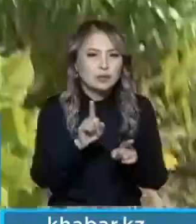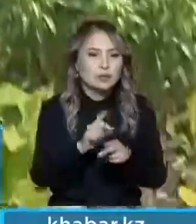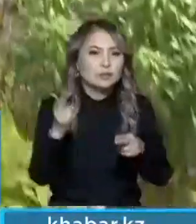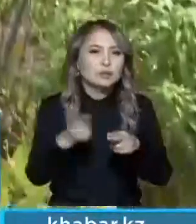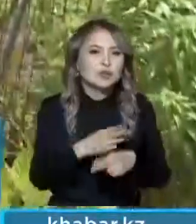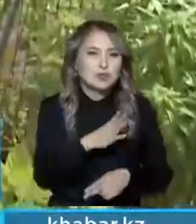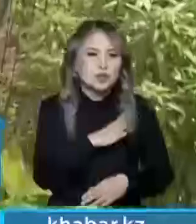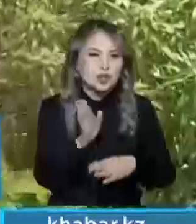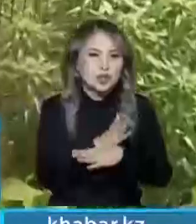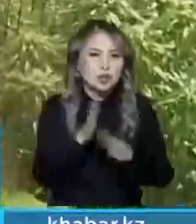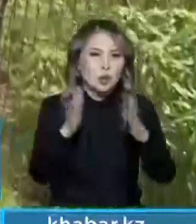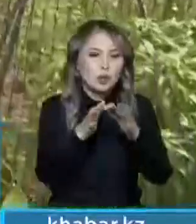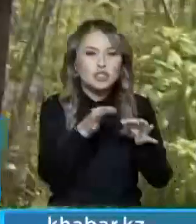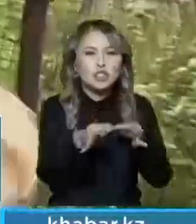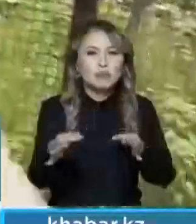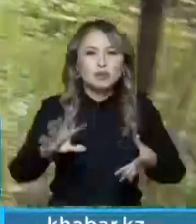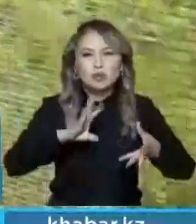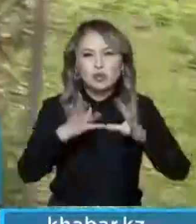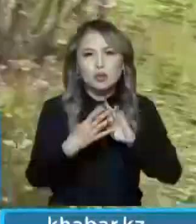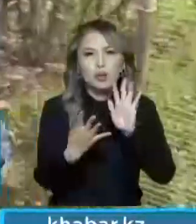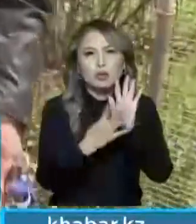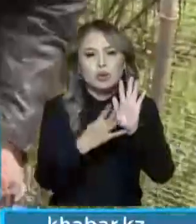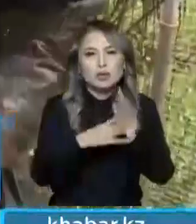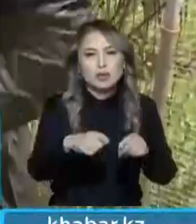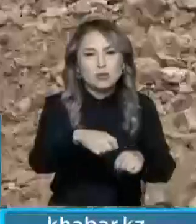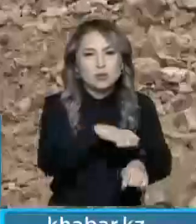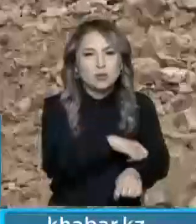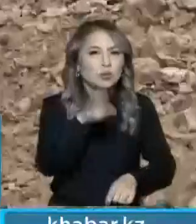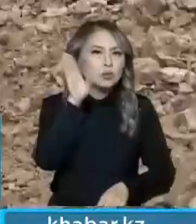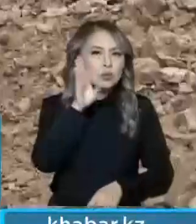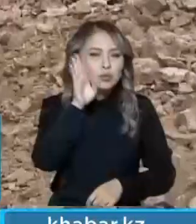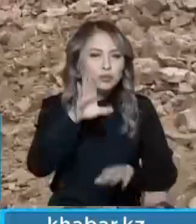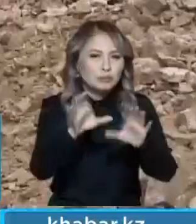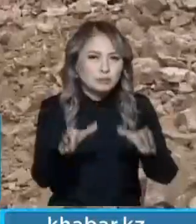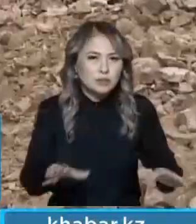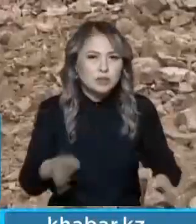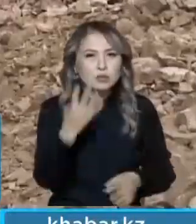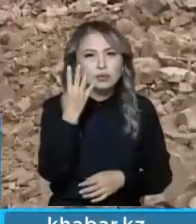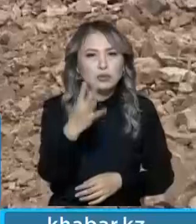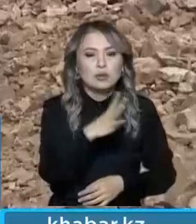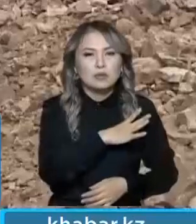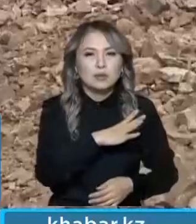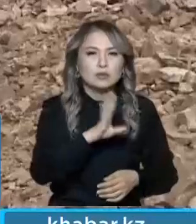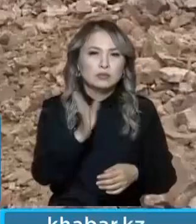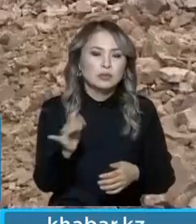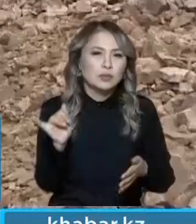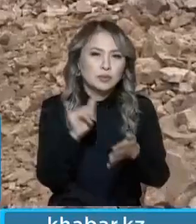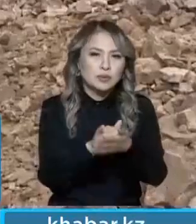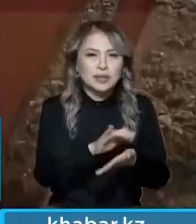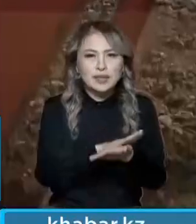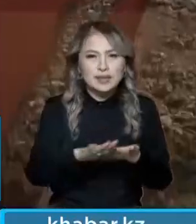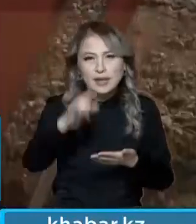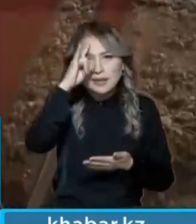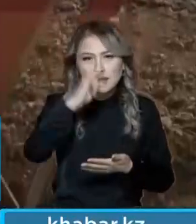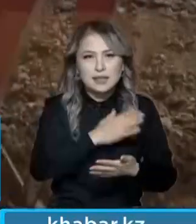кешті. Биыл мұндағы жеке үйлер аумағына жалпы ұзындығы 9 шақырым су құбыры және 4 шақырымнан астам кәріз құбыры тартылады. Сондай-ақ